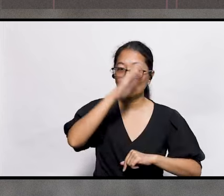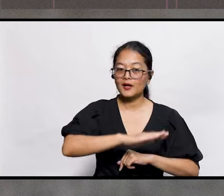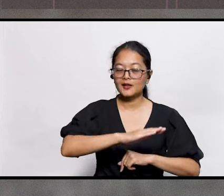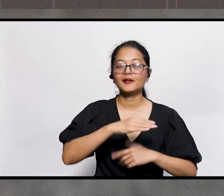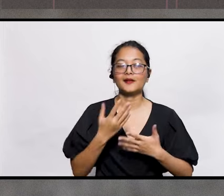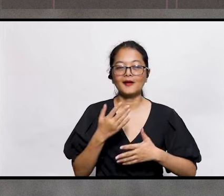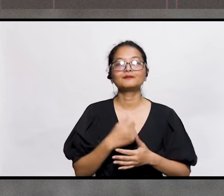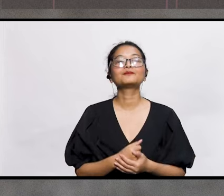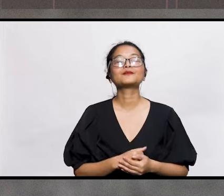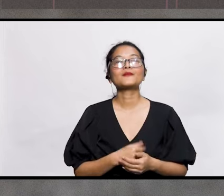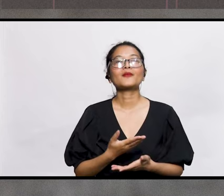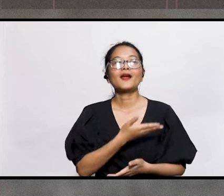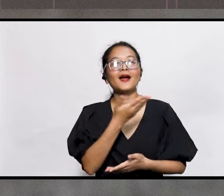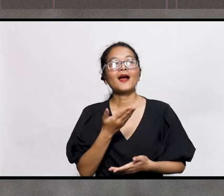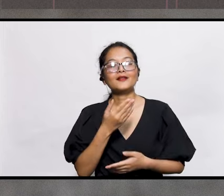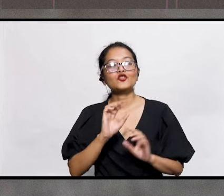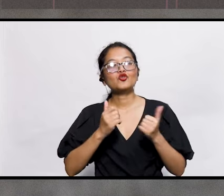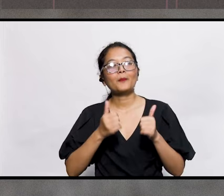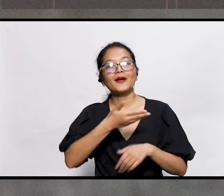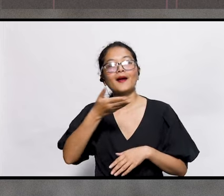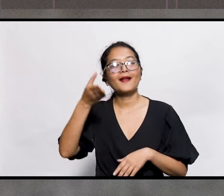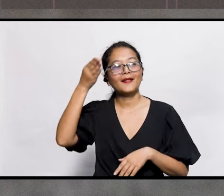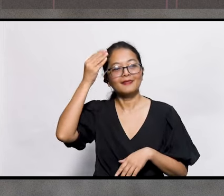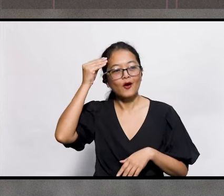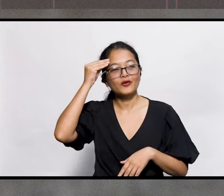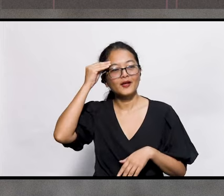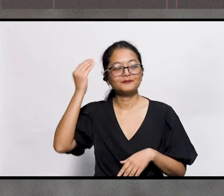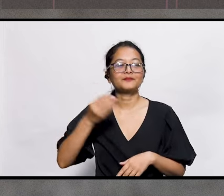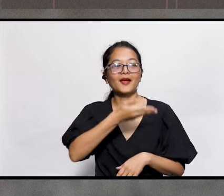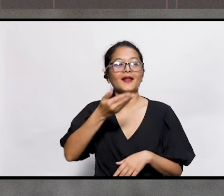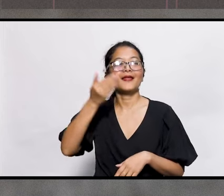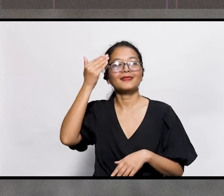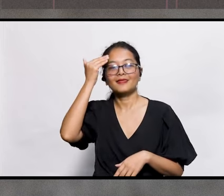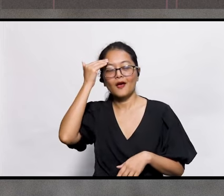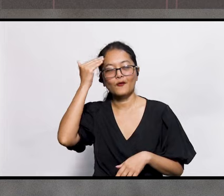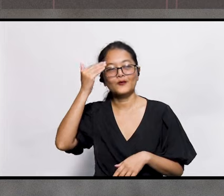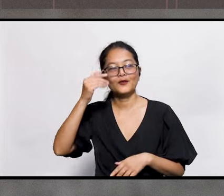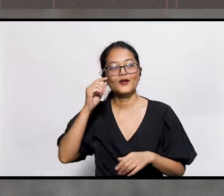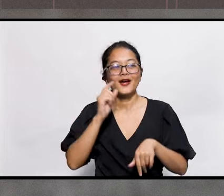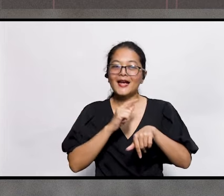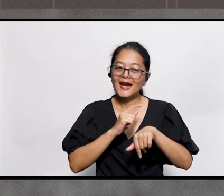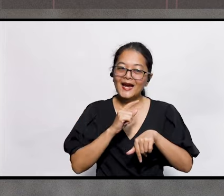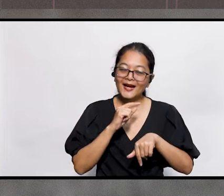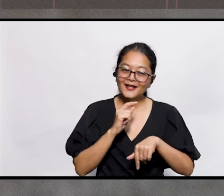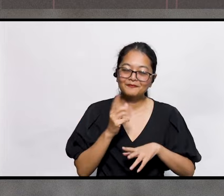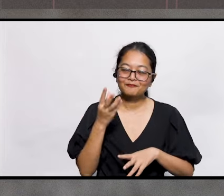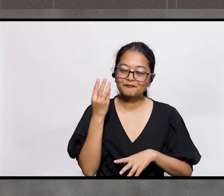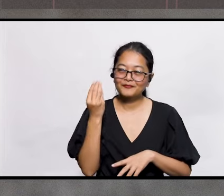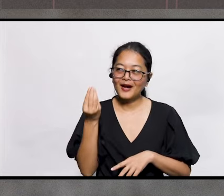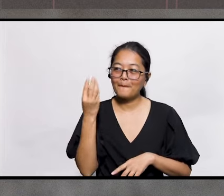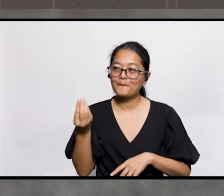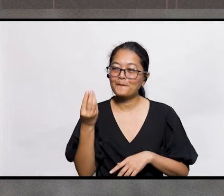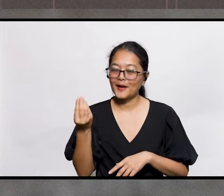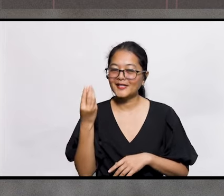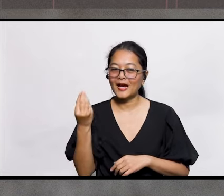hari anda tahu kapan Tuhan menunjukkan Damainya kepada anda Kapan anda mengalami